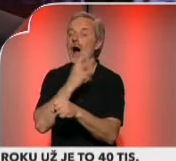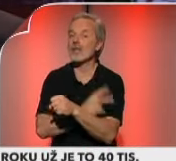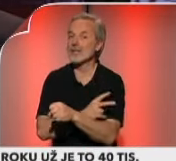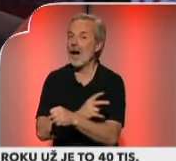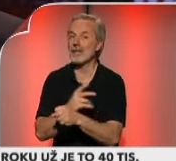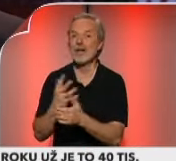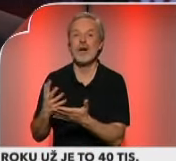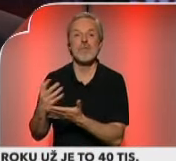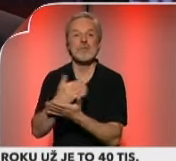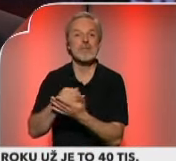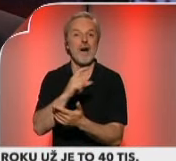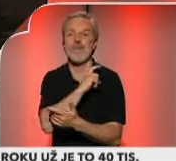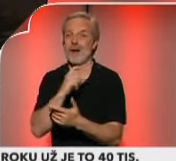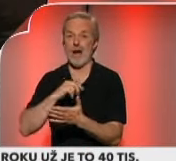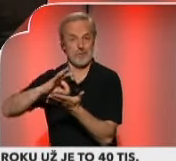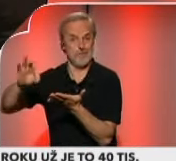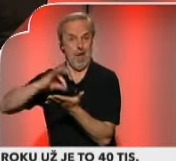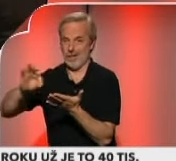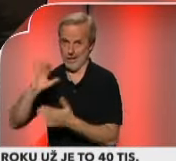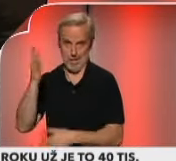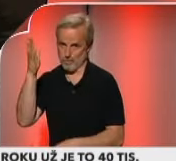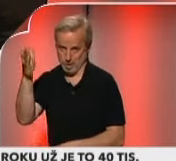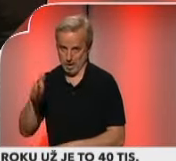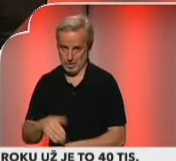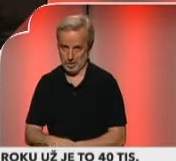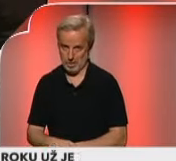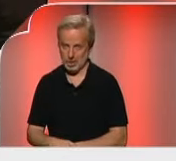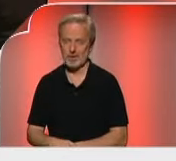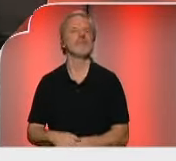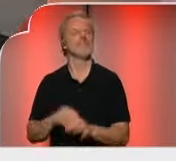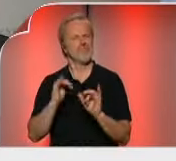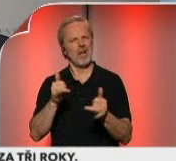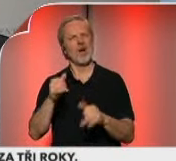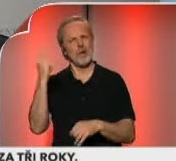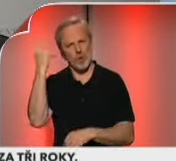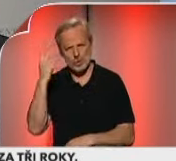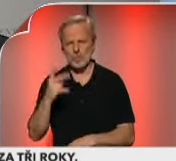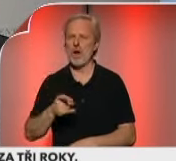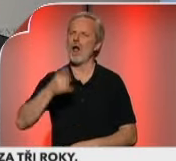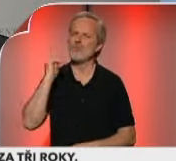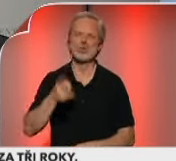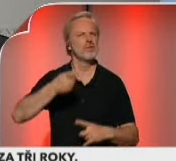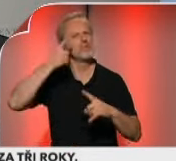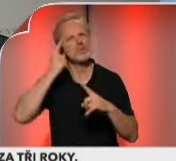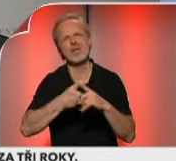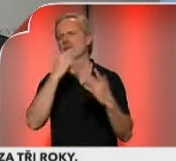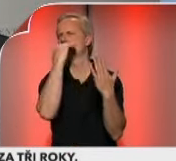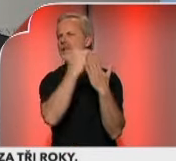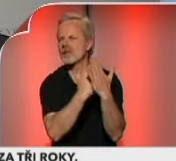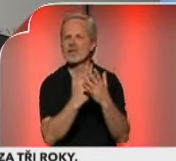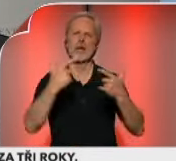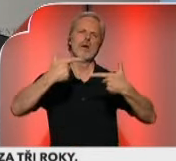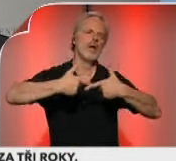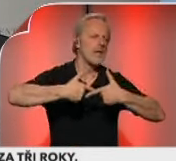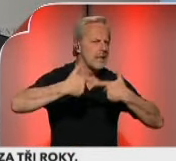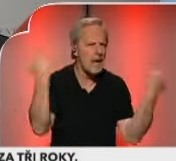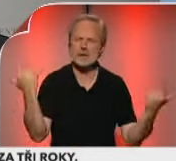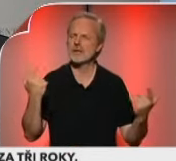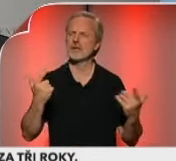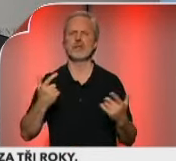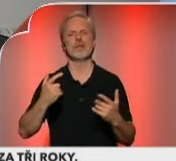církev také potřebuje to já Vám samozřejmě rozumím ale tyhle věci musí být naprosto transparentní srozumitelné musí mít